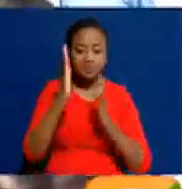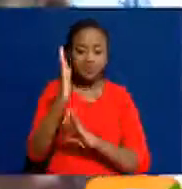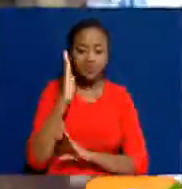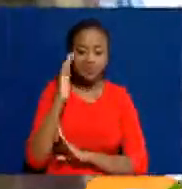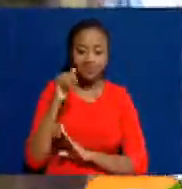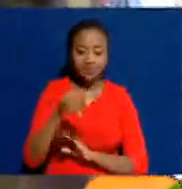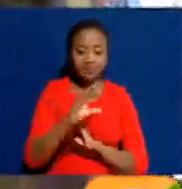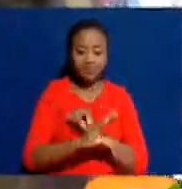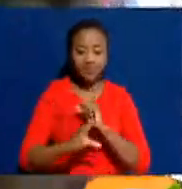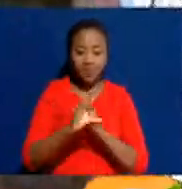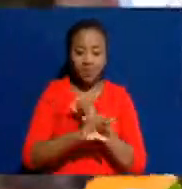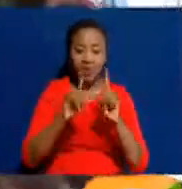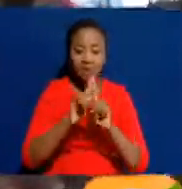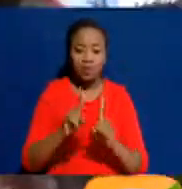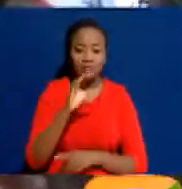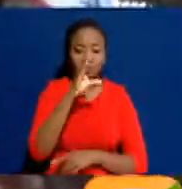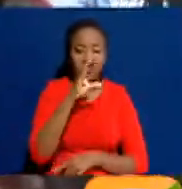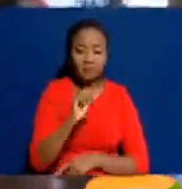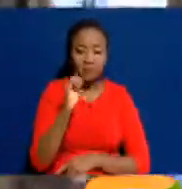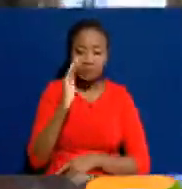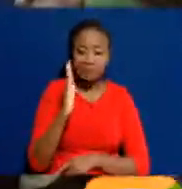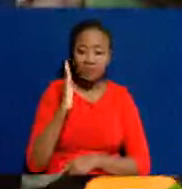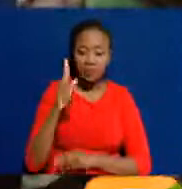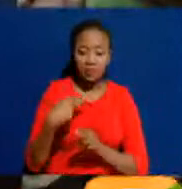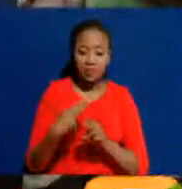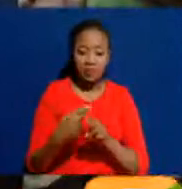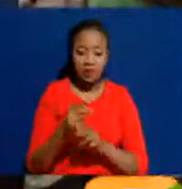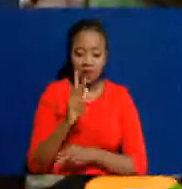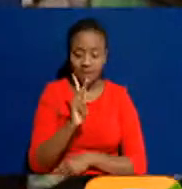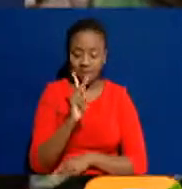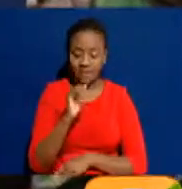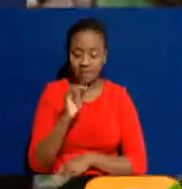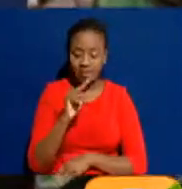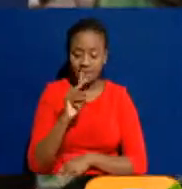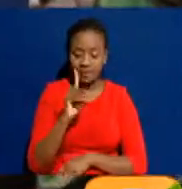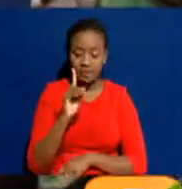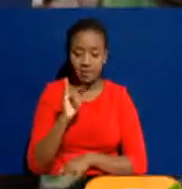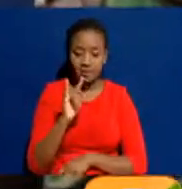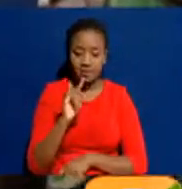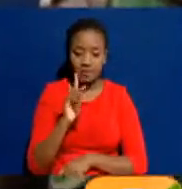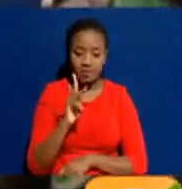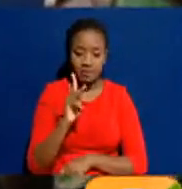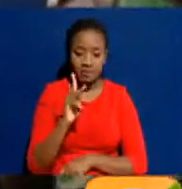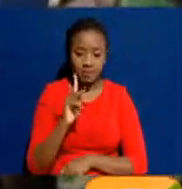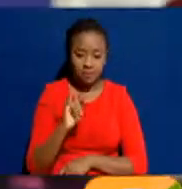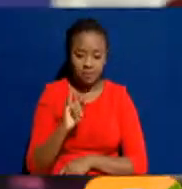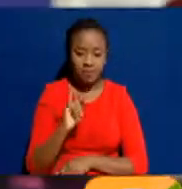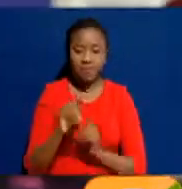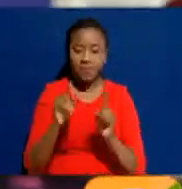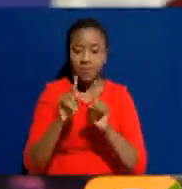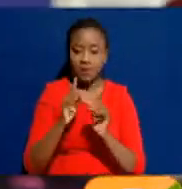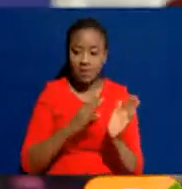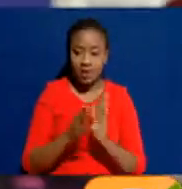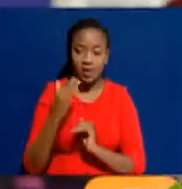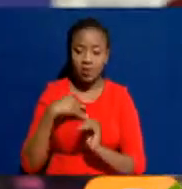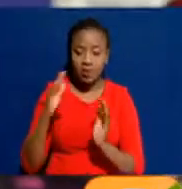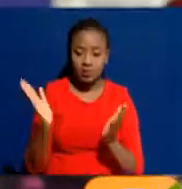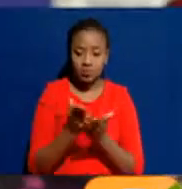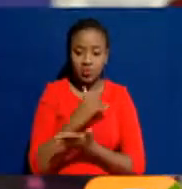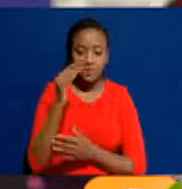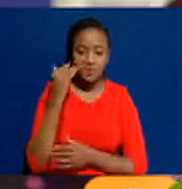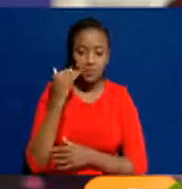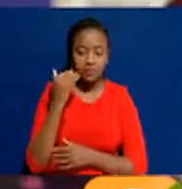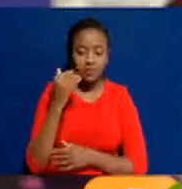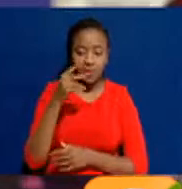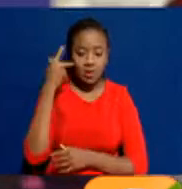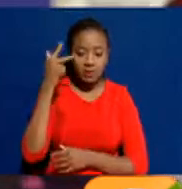nchini. Waziri wa usalama Profesa Kithure Kindiki akiahidi kushinda ugaidi. Two major threats.